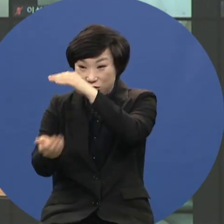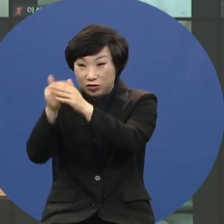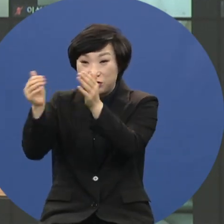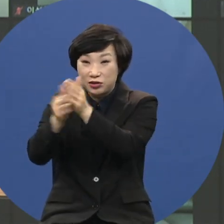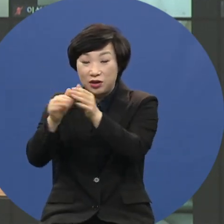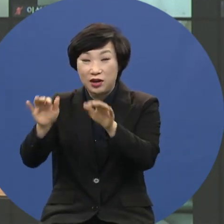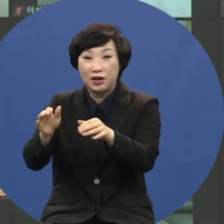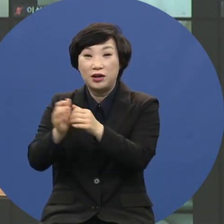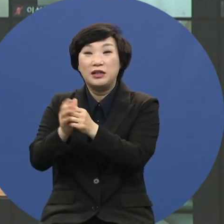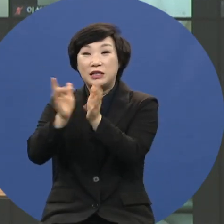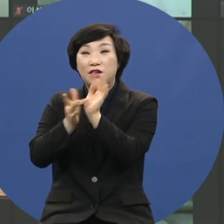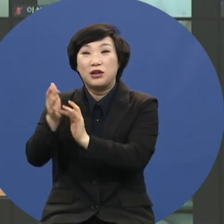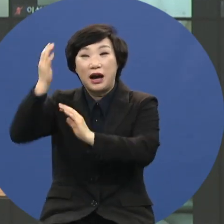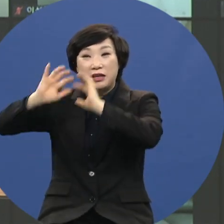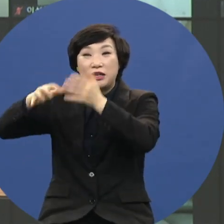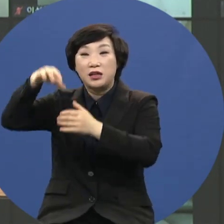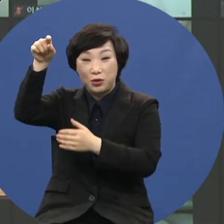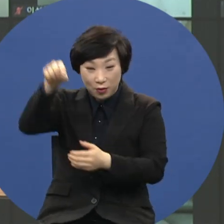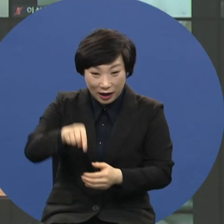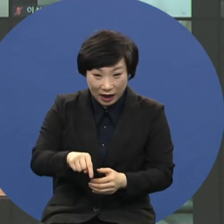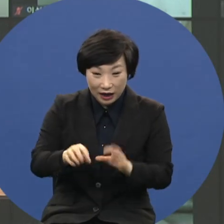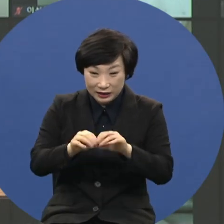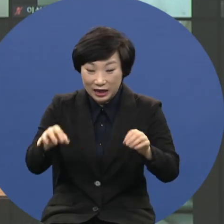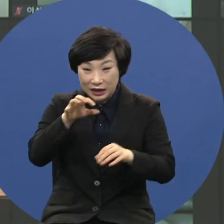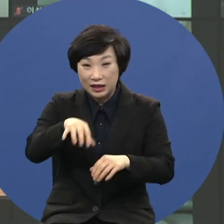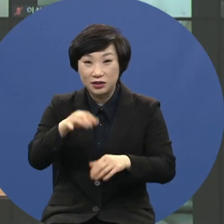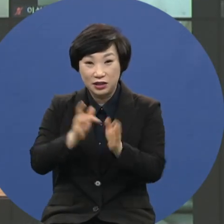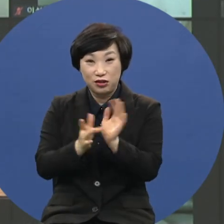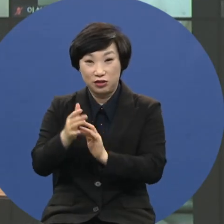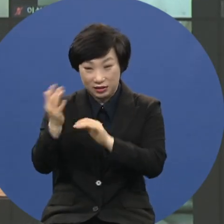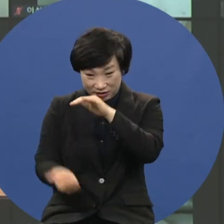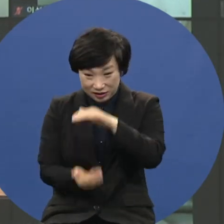그가 하늘에서 내려와서 땅에서 그가 이루었으니